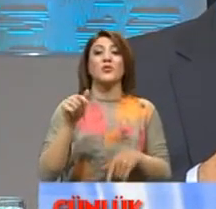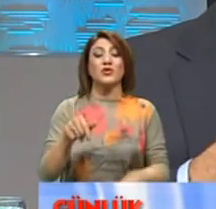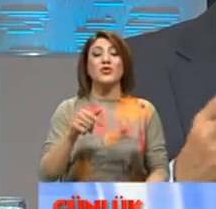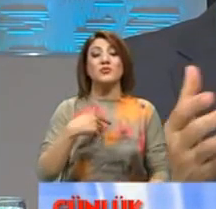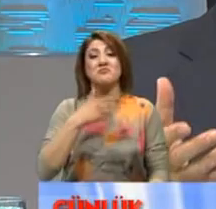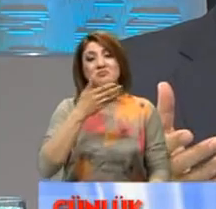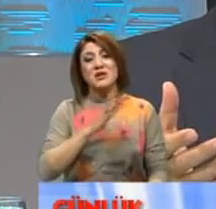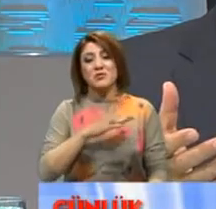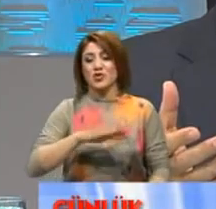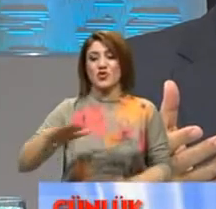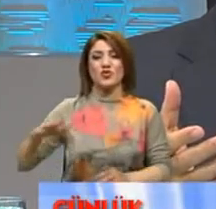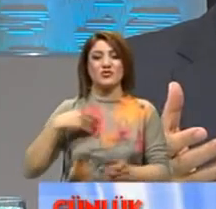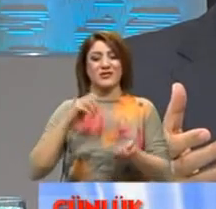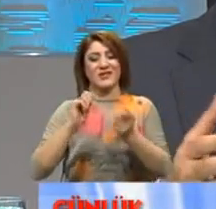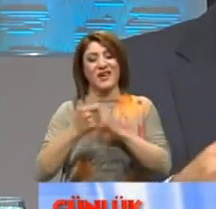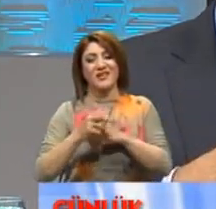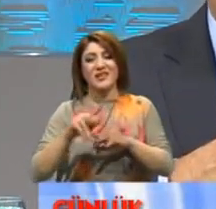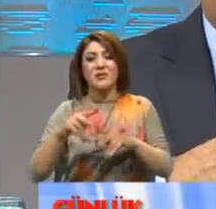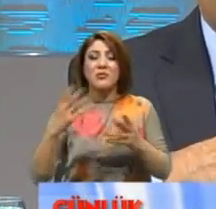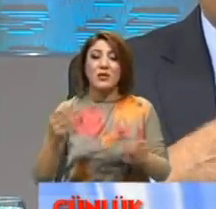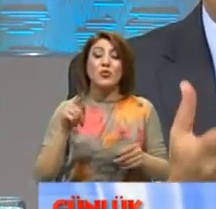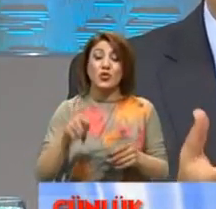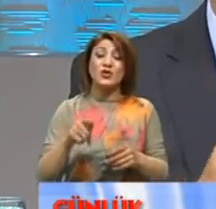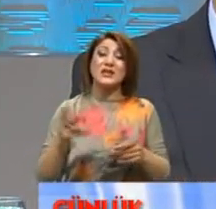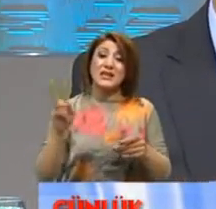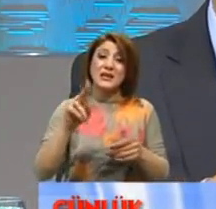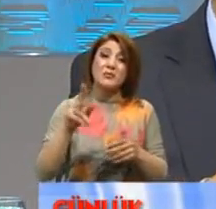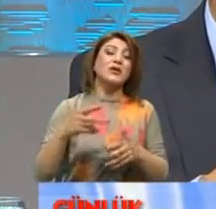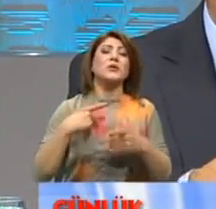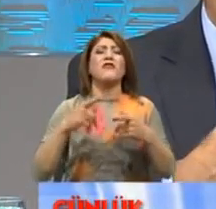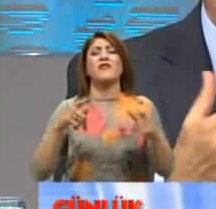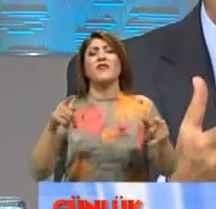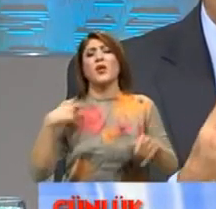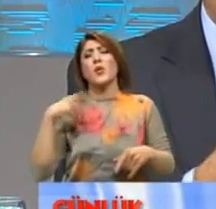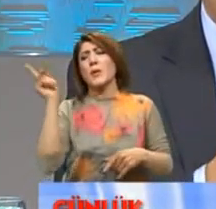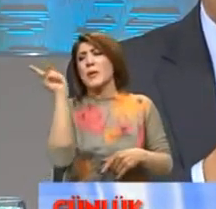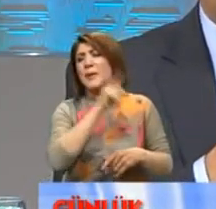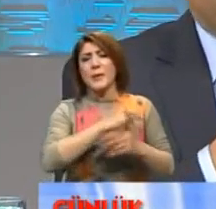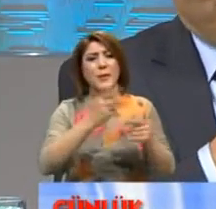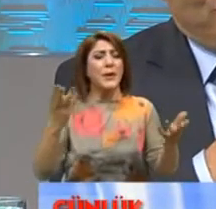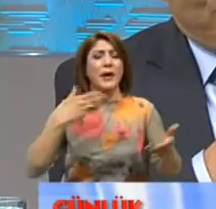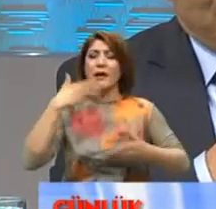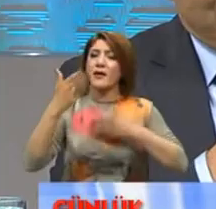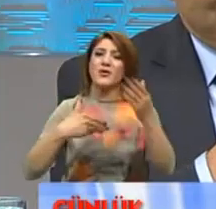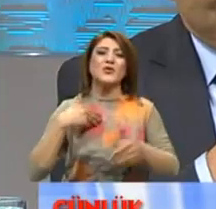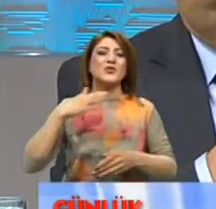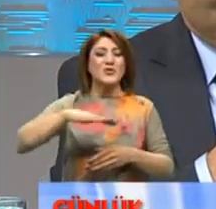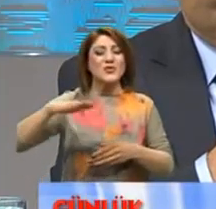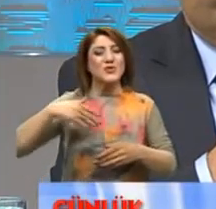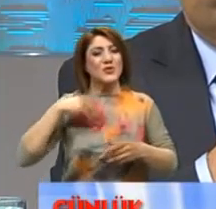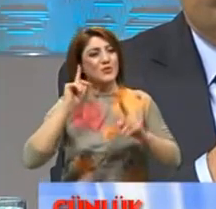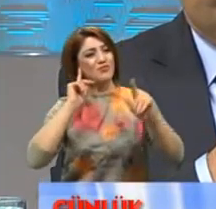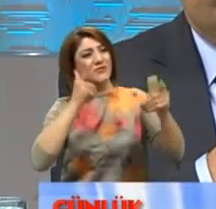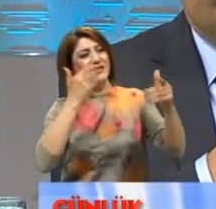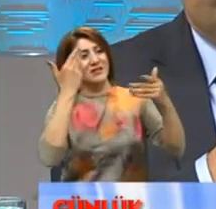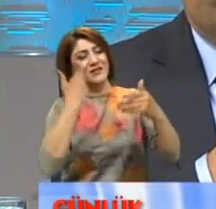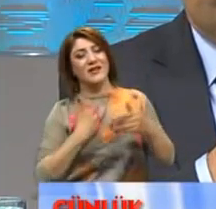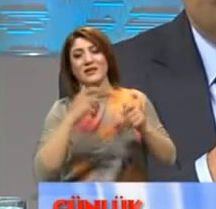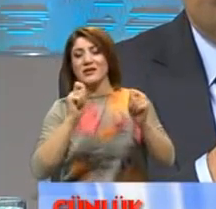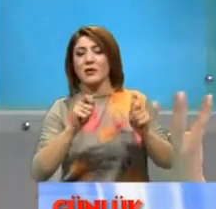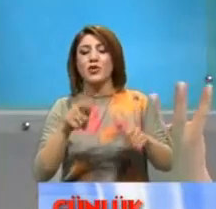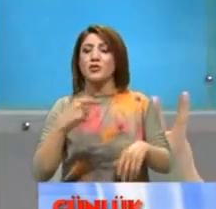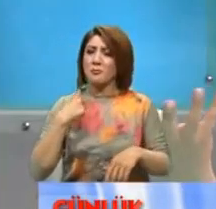seyreden insanlar şimdi o çocukların halini düşünün. Yani bunun gibi daha yüzlerce hikayeyi bir şekilde çocuklara izletiyorsunuz. Şimdi aslında ben de soracaktım